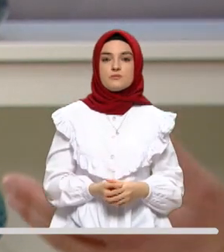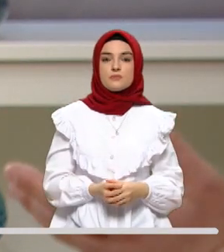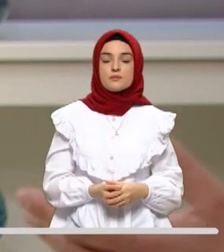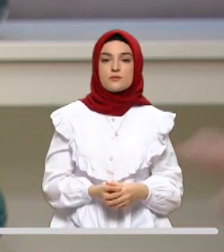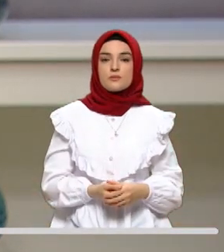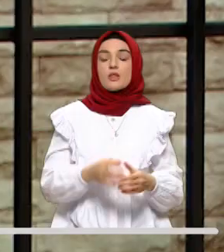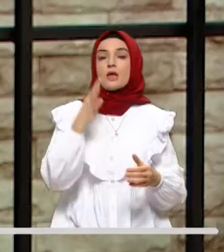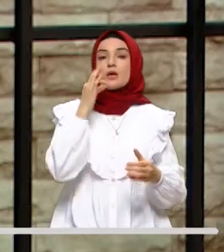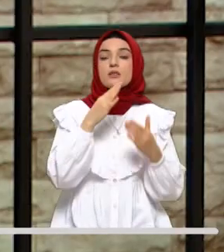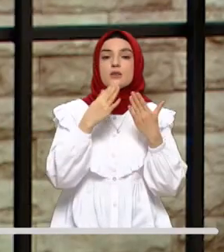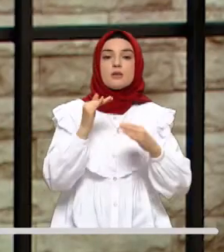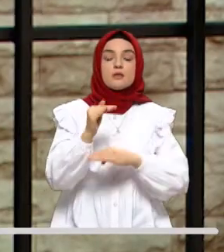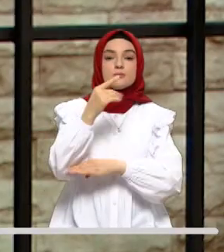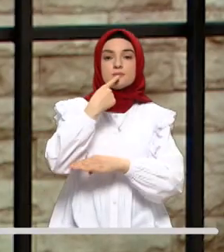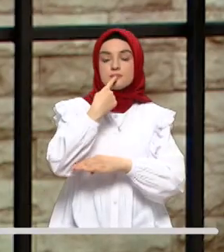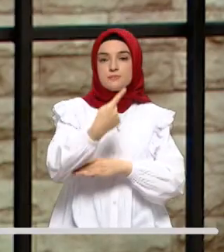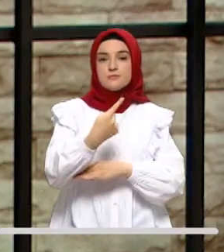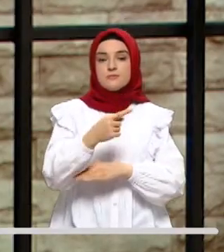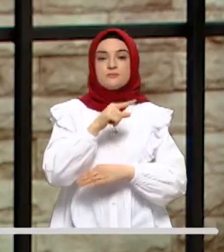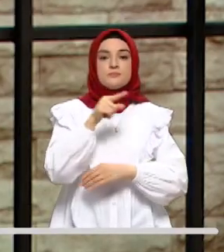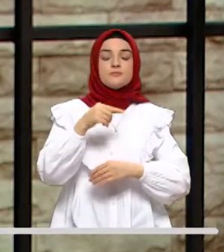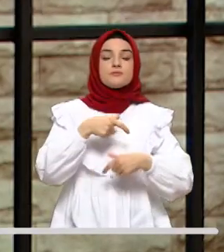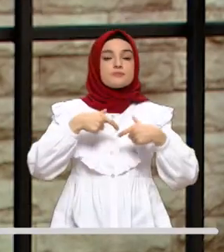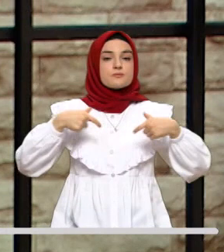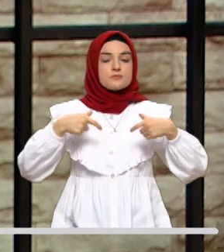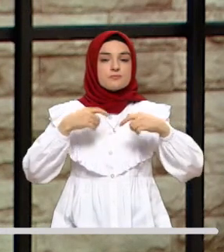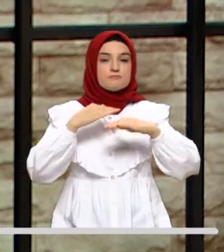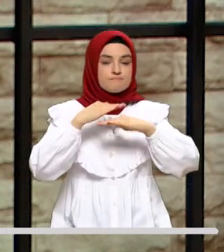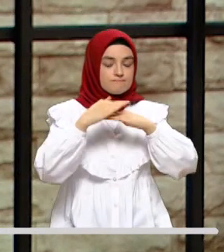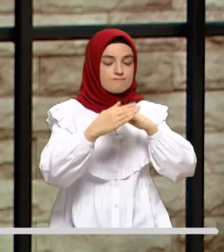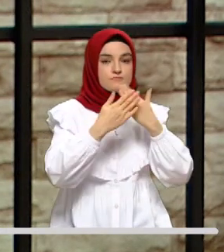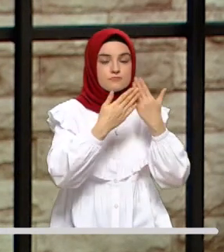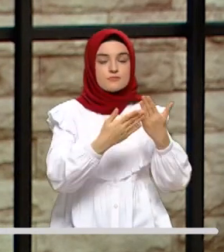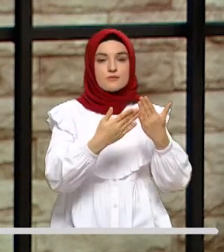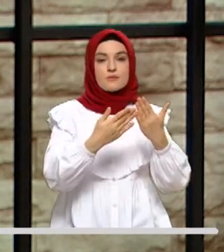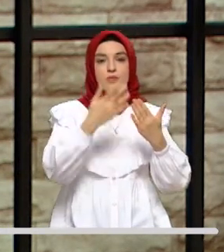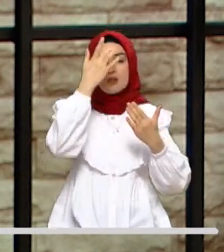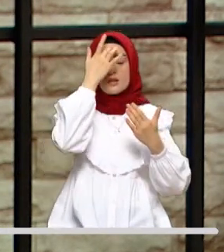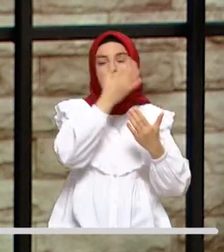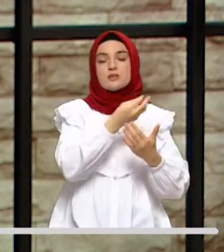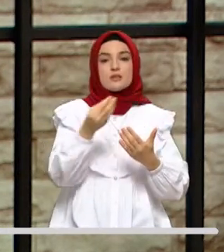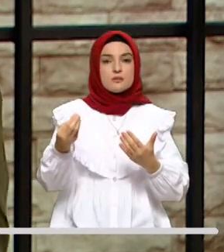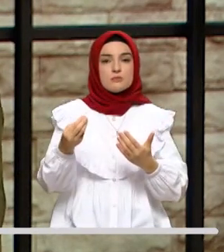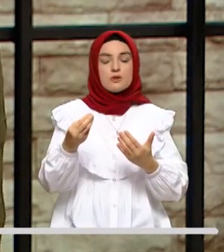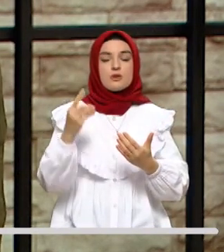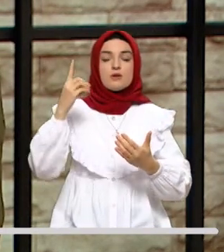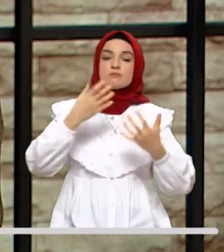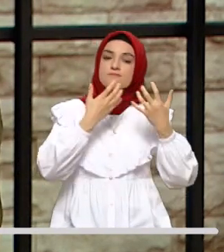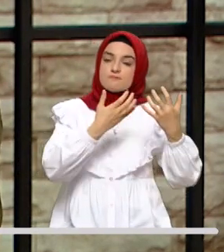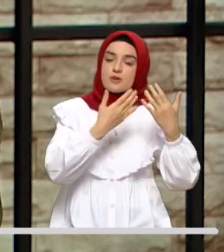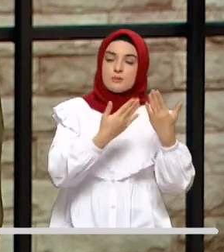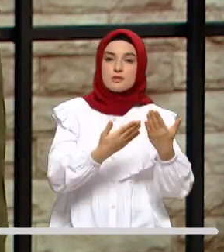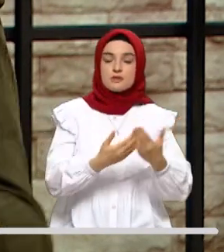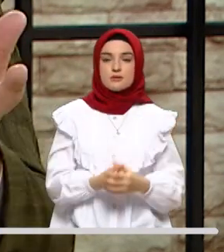seni biliyor. Sen bizim milli şairimizsin. Sen milli mücadelemizin milli kumandanısın. Allah sana gani gani rahmet eylesin.